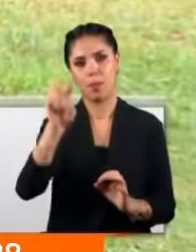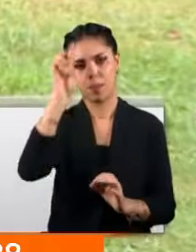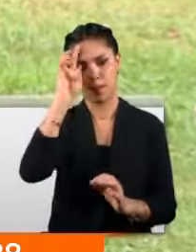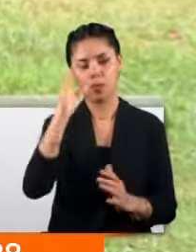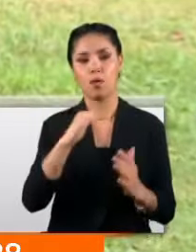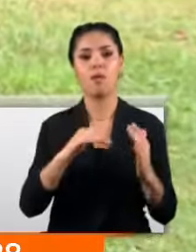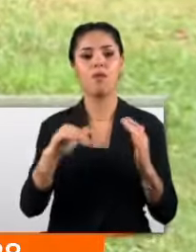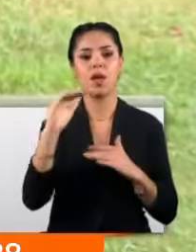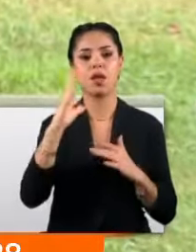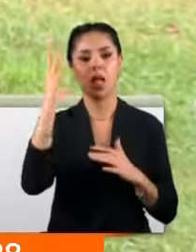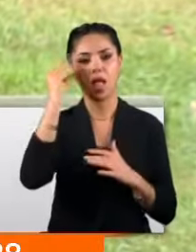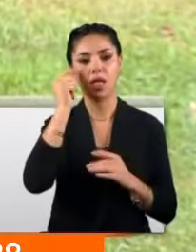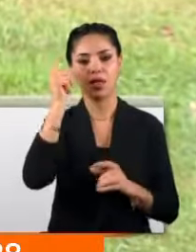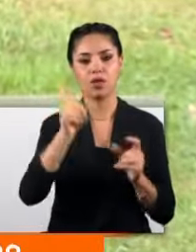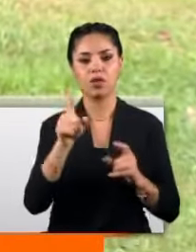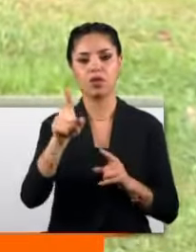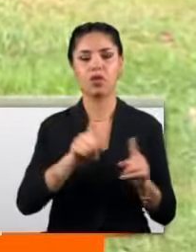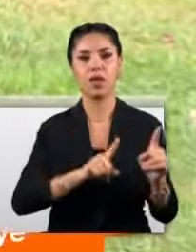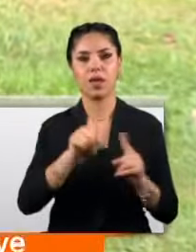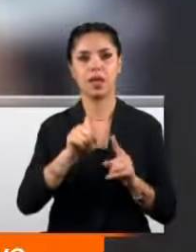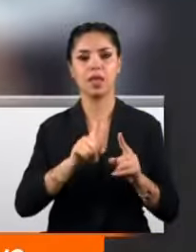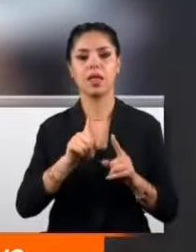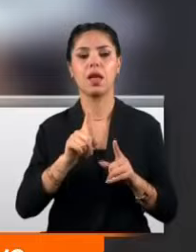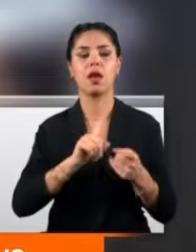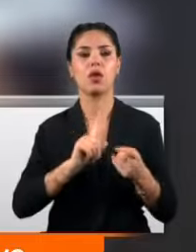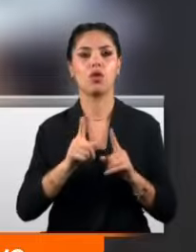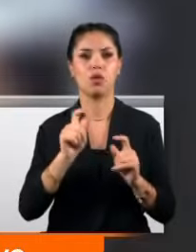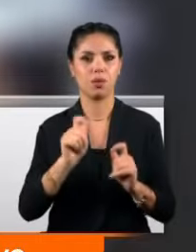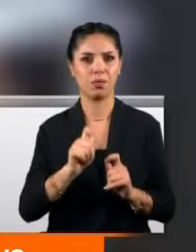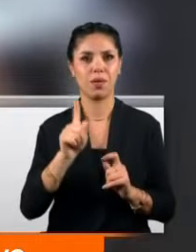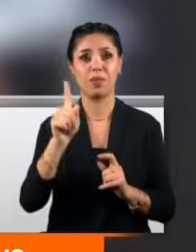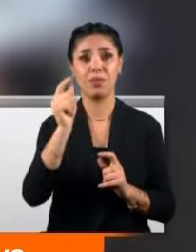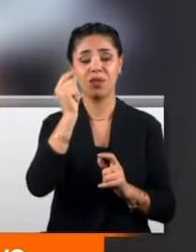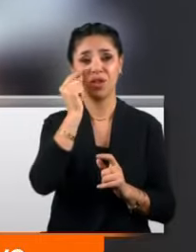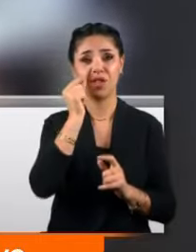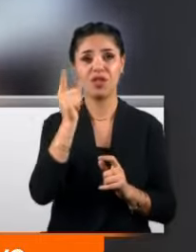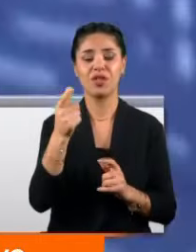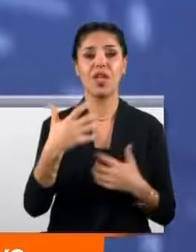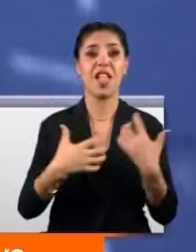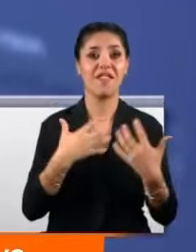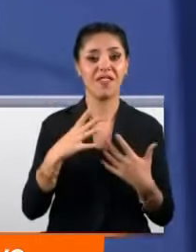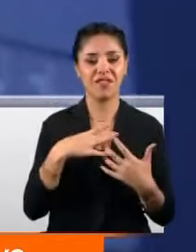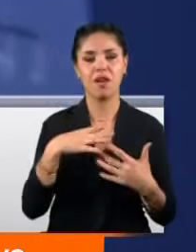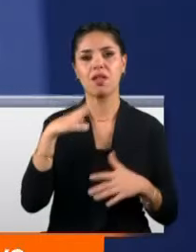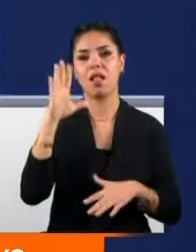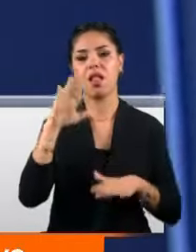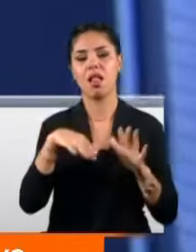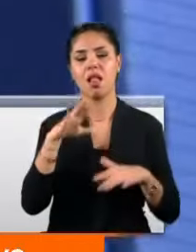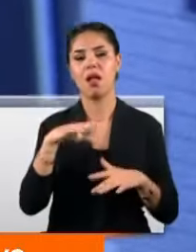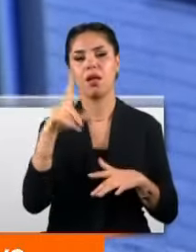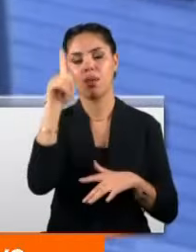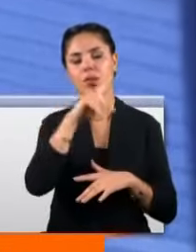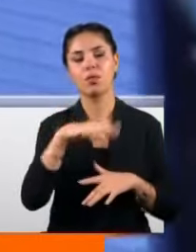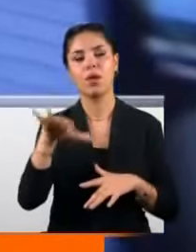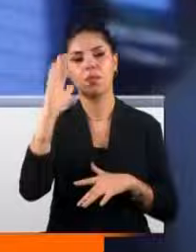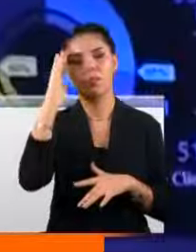çok anlayan kişiler genelde bu siteleri yönetiyor. Bir kez haz almaya başlayan genç bu defa reklamlarla önünü alamaz şekilde